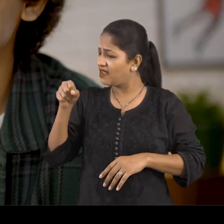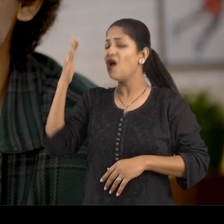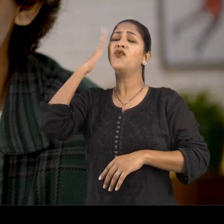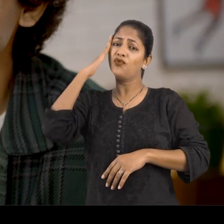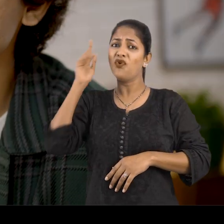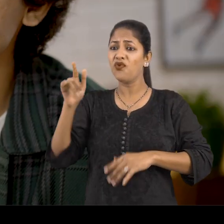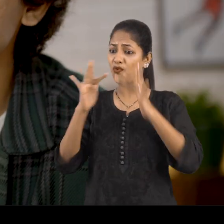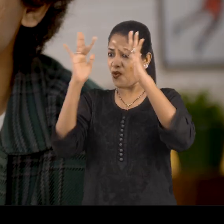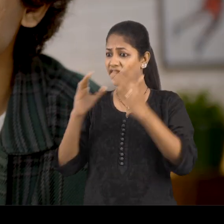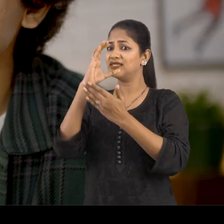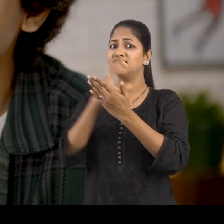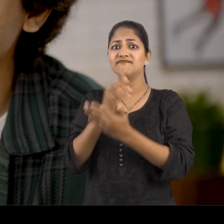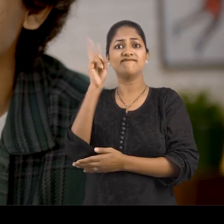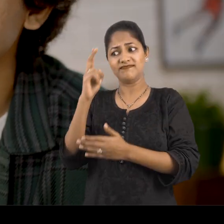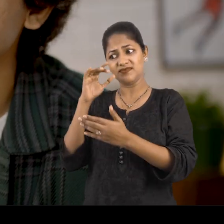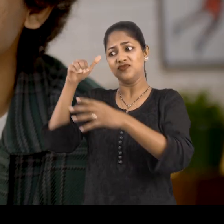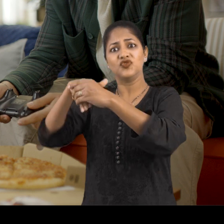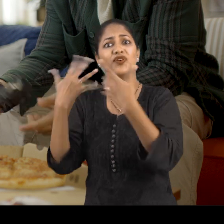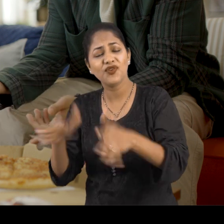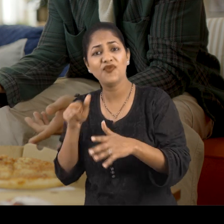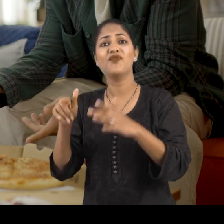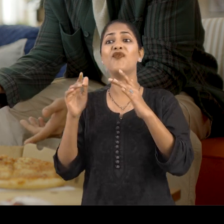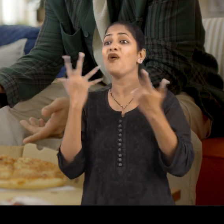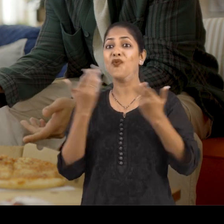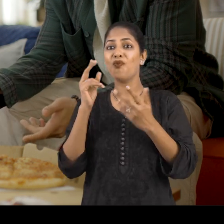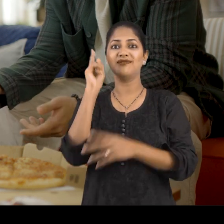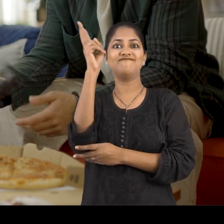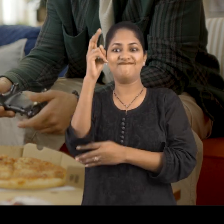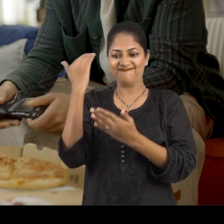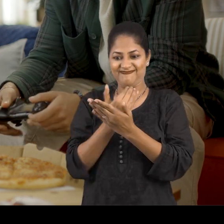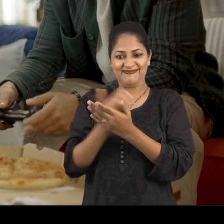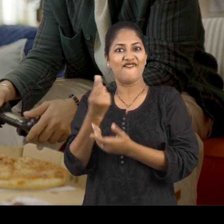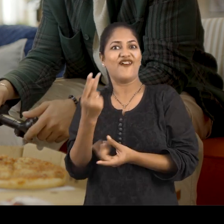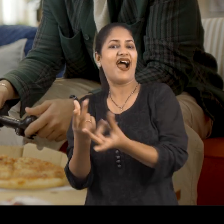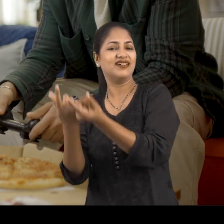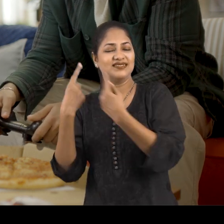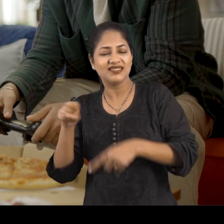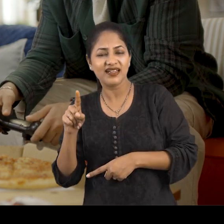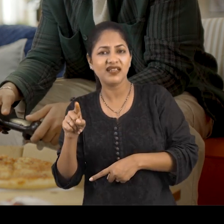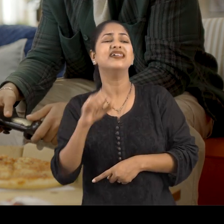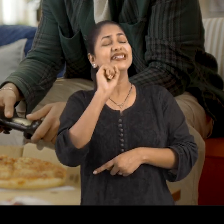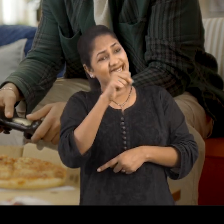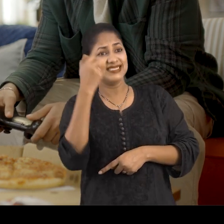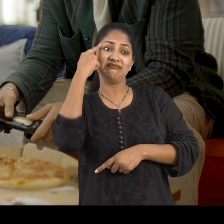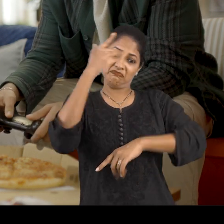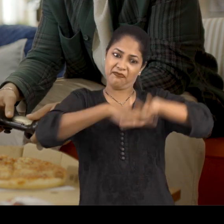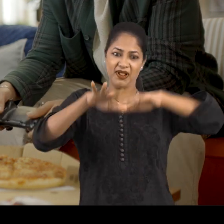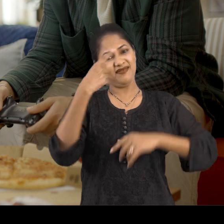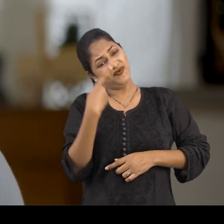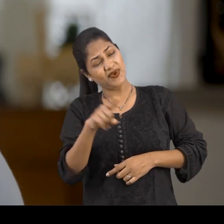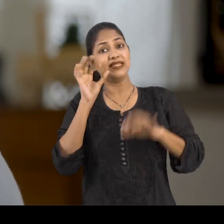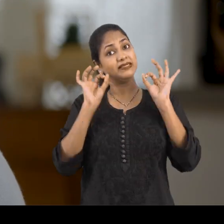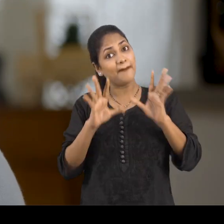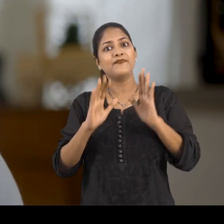இல்ல. ஆமா, அதனால தானே நீங்க ஆன்லைன் ட்ரேடிங் கோர்ஸ்ல சேர்ந்தீங்க. அப்போ அந்த ஃபினான்ஷியல் மார்க்கெட்ல இருந்து நீங்க சீக்கிரமா சம்பாதிச்சிருப்பீங்கல்ல? ஆமா, நானும் அதான்